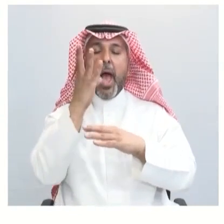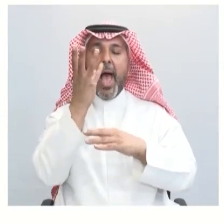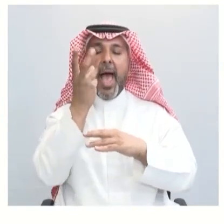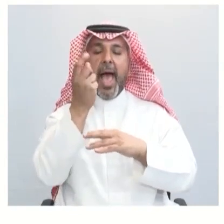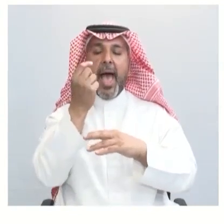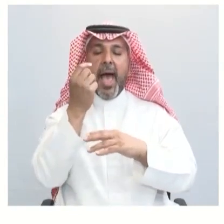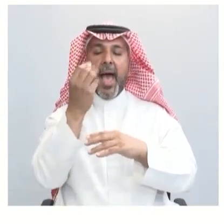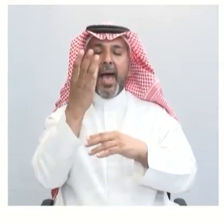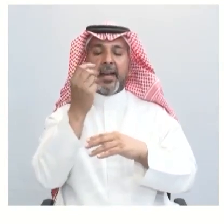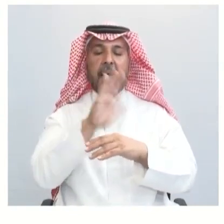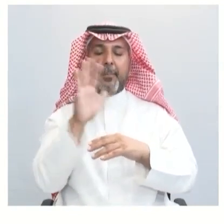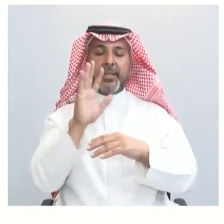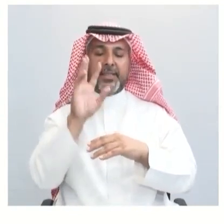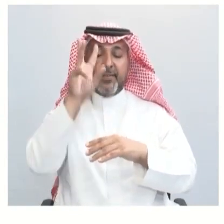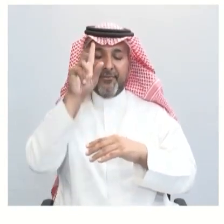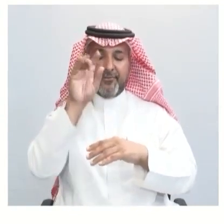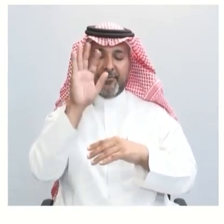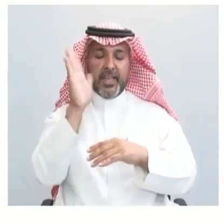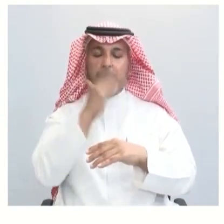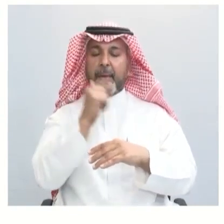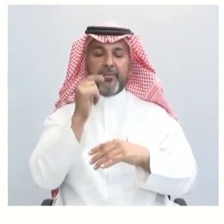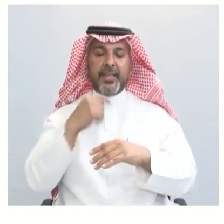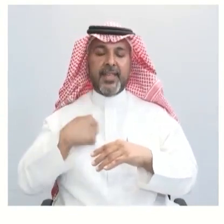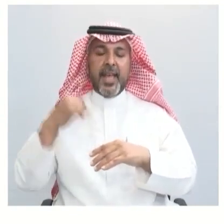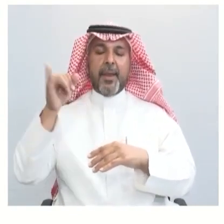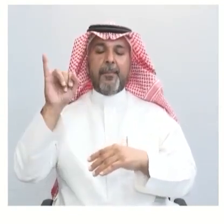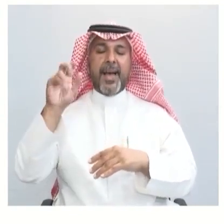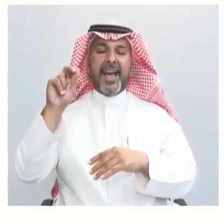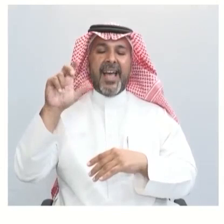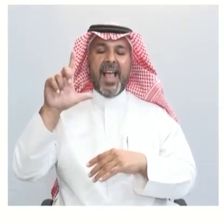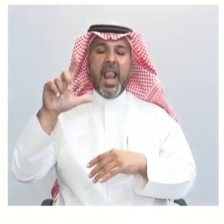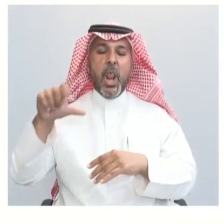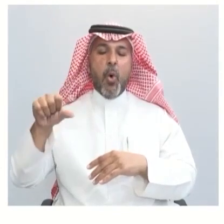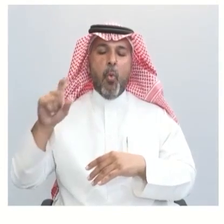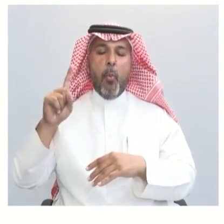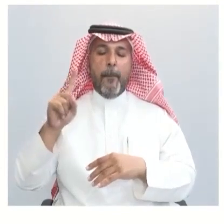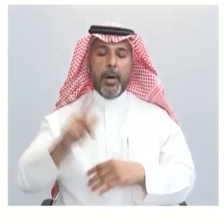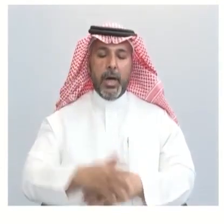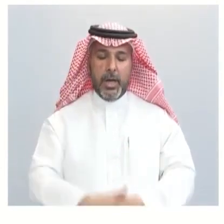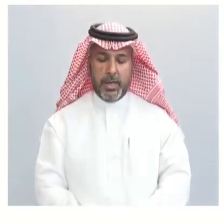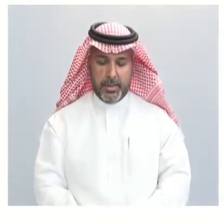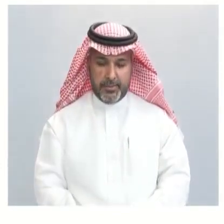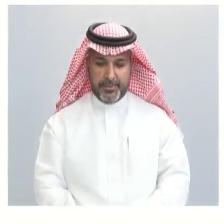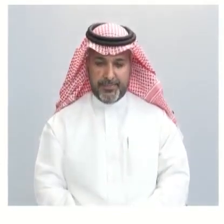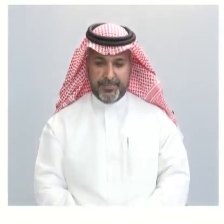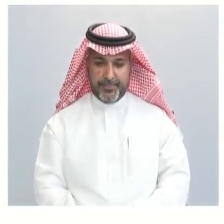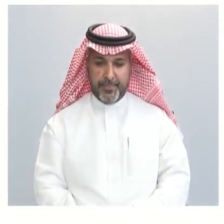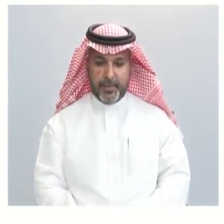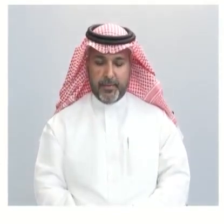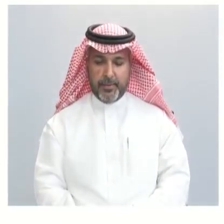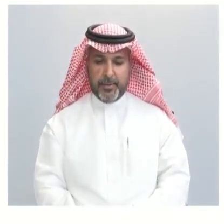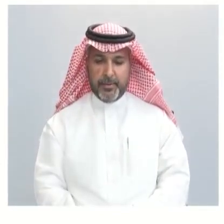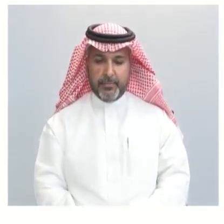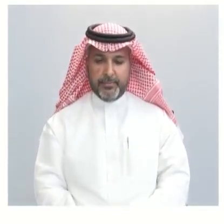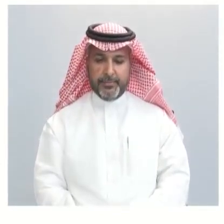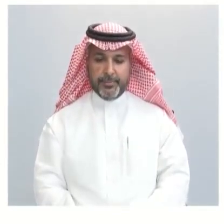والمقام كلاهما في متغير لا البسط عباره عن عدد حيث تمثل مثل الداله افف اكس تساوي 20 على